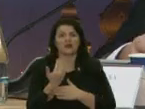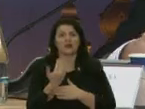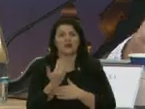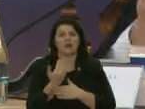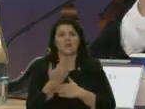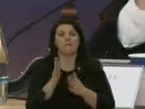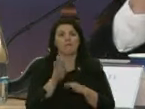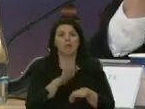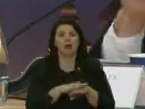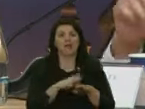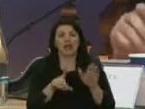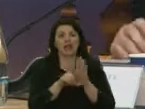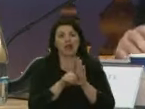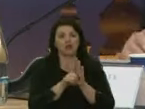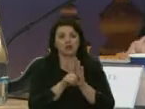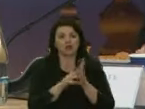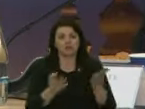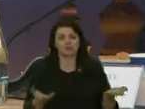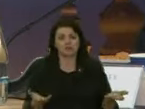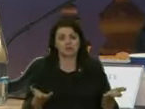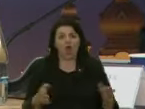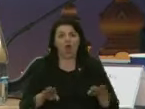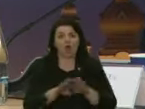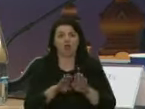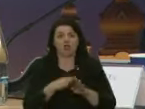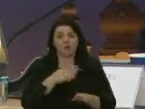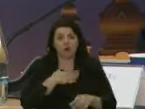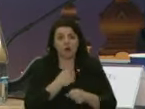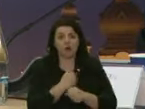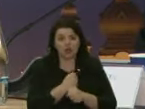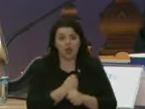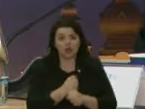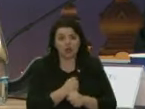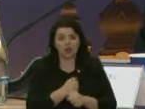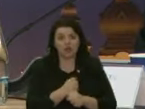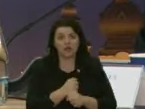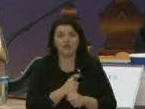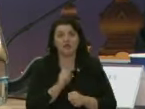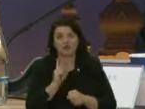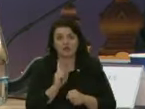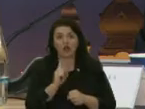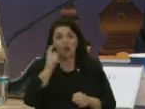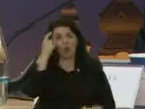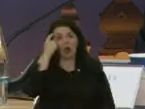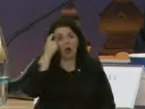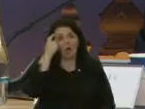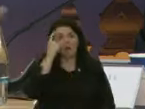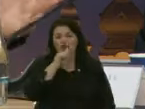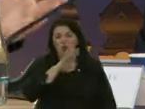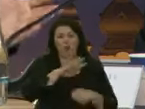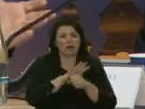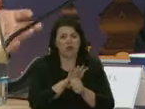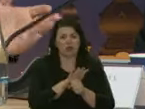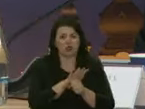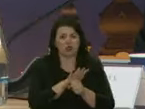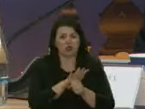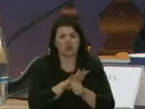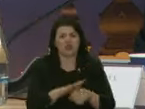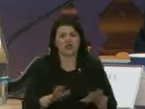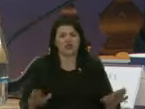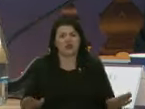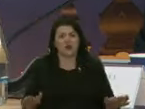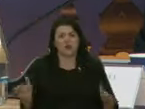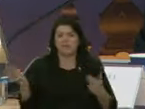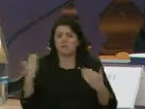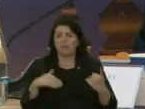baza legii. Colegii mei oricum lucrează la acest lucru. Și o facem. Dar trebuie să o facem repede cu cap, nu cu presiune. Știți, cu mine nu merge cu presiunea. Puteți să veniți